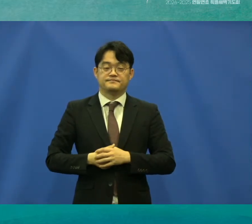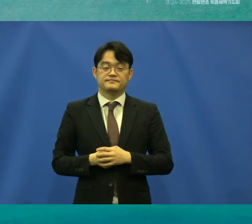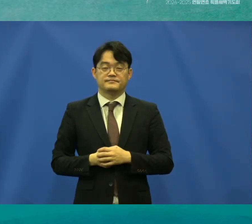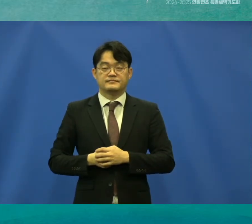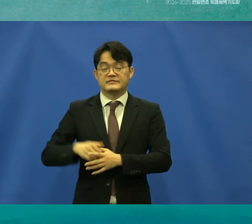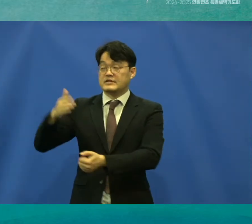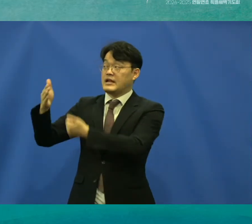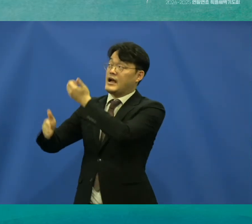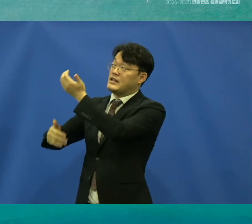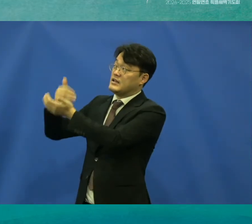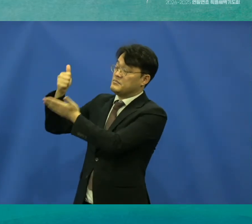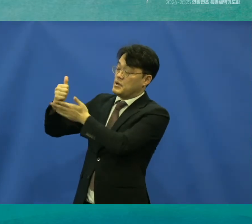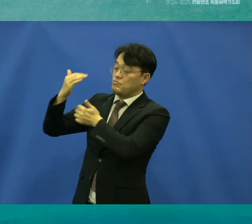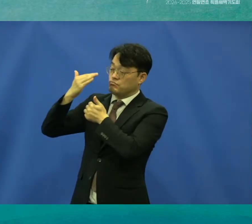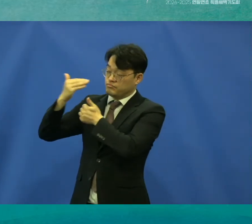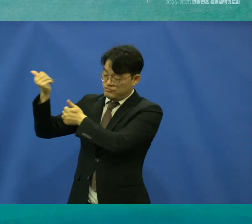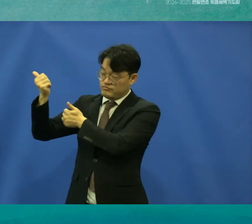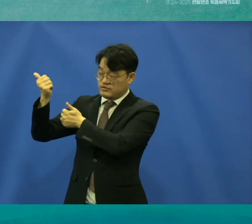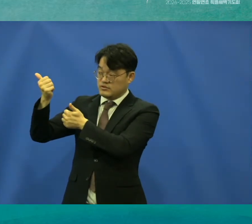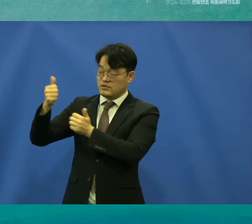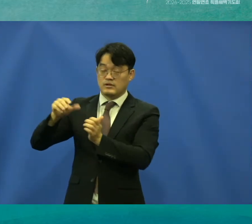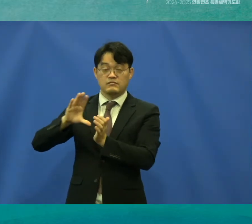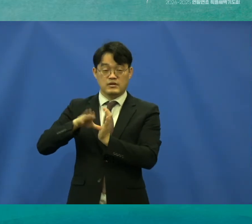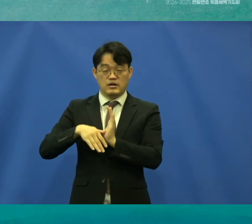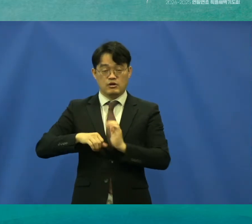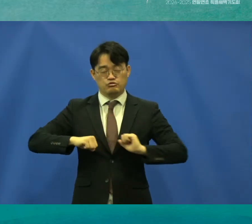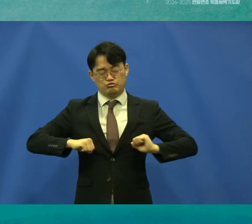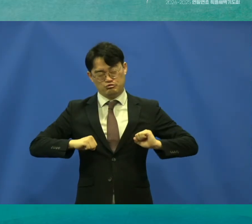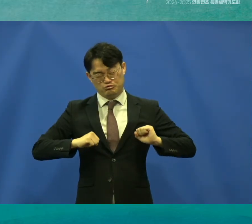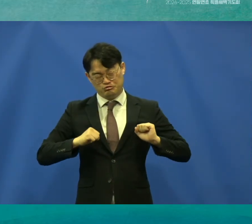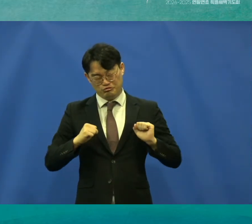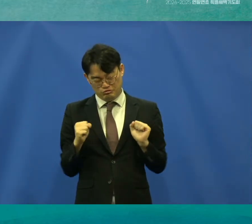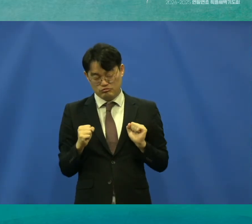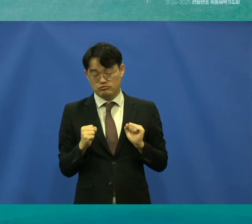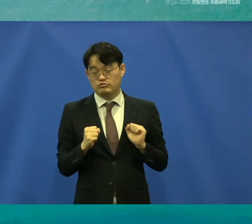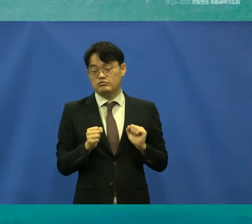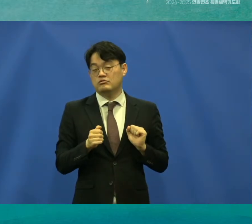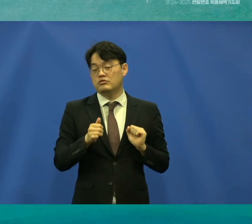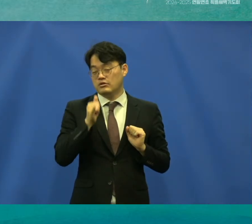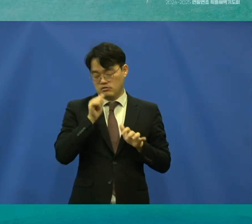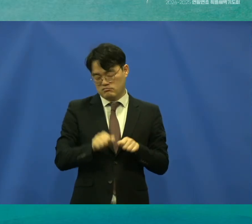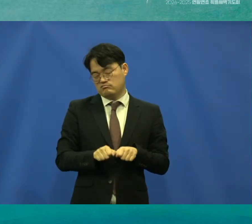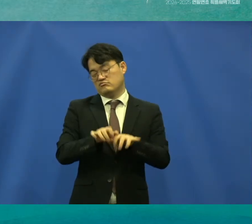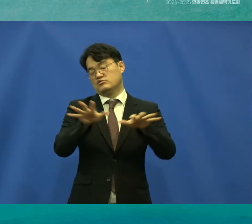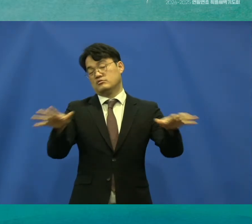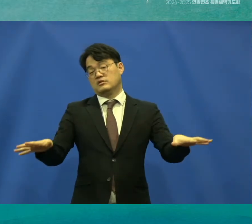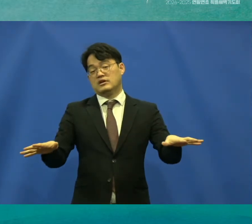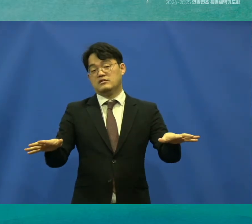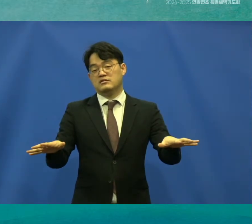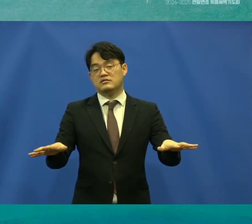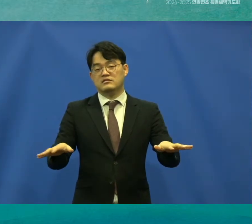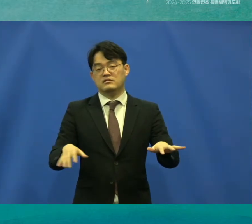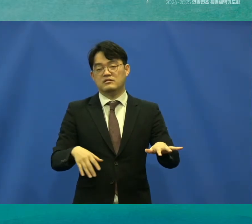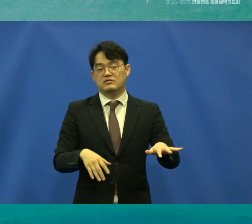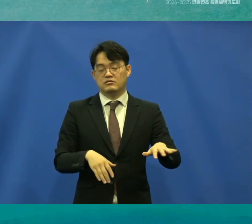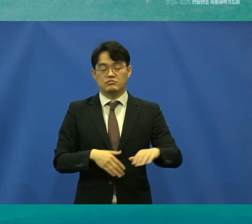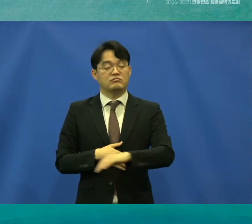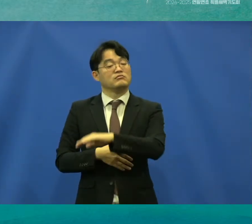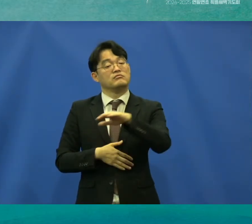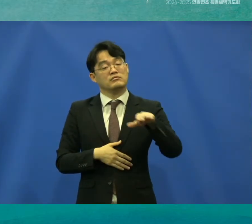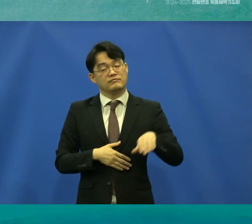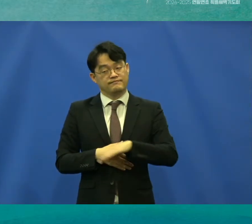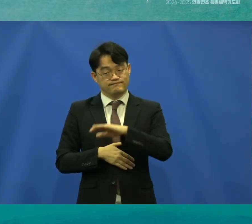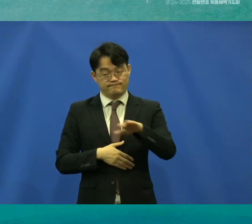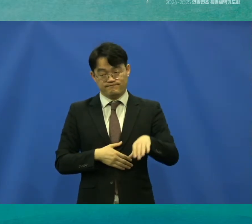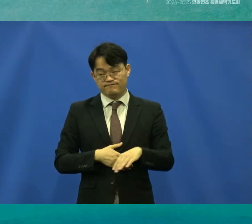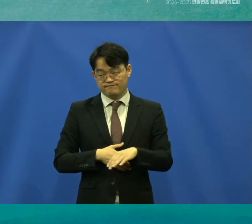하나님의 부르신 자리에 우리가 가고자 하는 그런 우리의 노력이 선포가 필요한 줄로